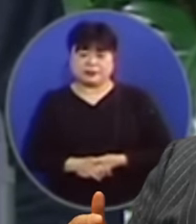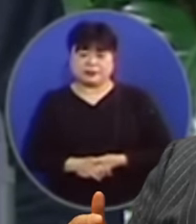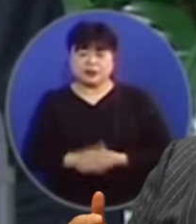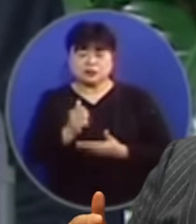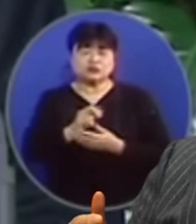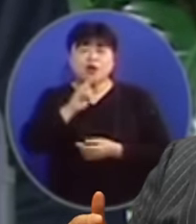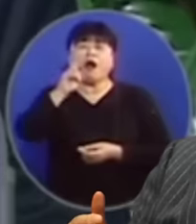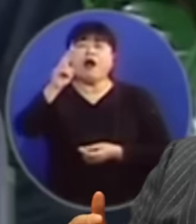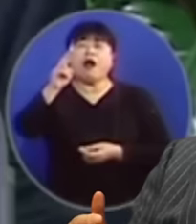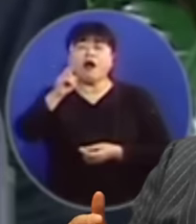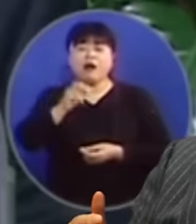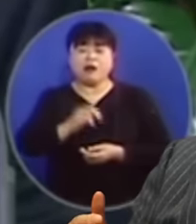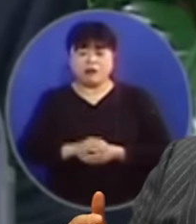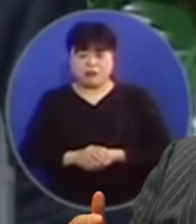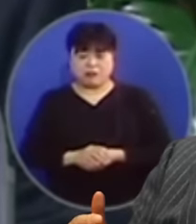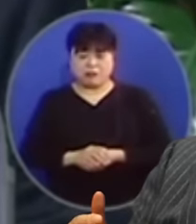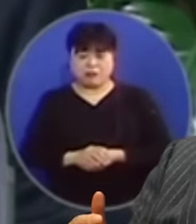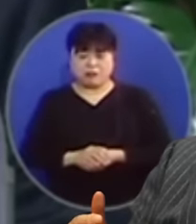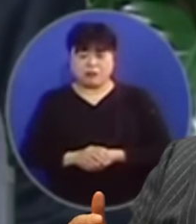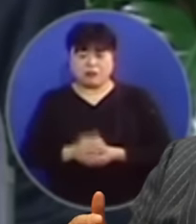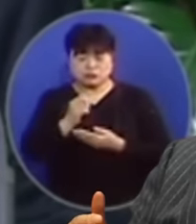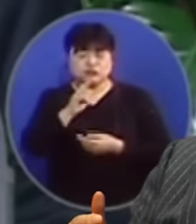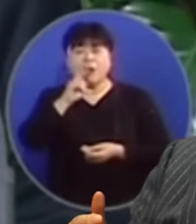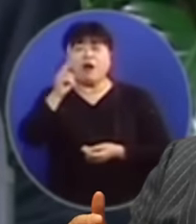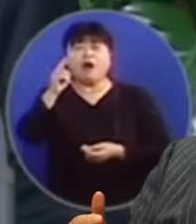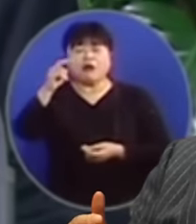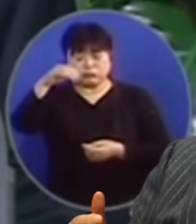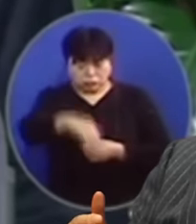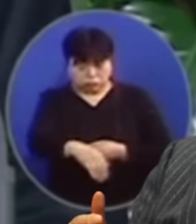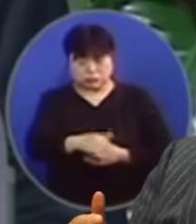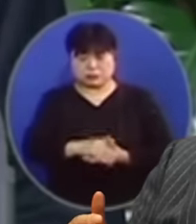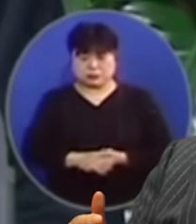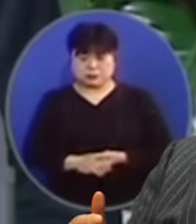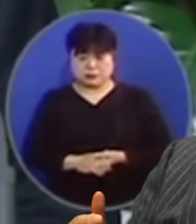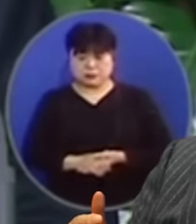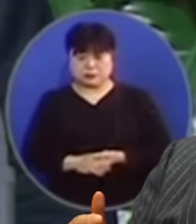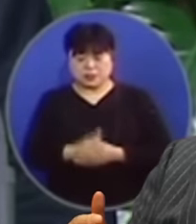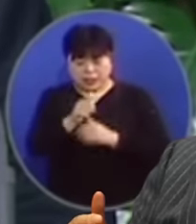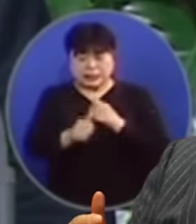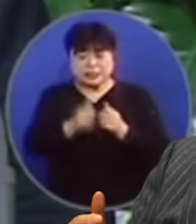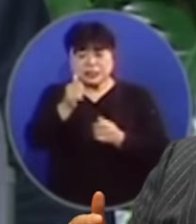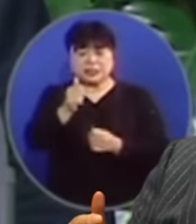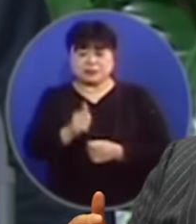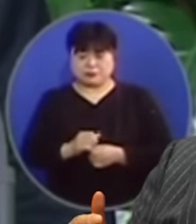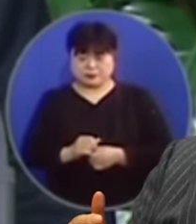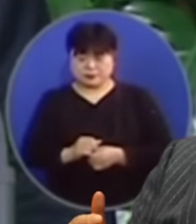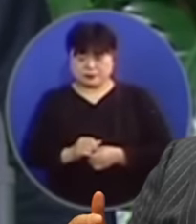주야, 천정도 안 올라가서 기도가 땅에 떨어져 버리는 거죠. 하나님,